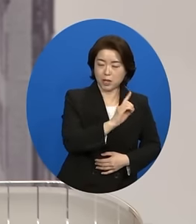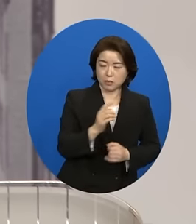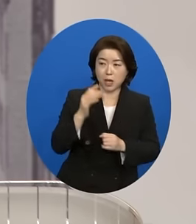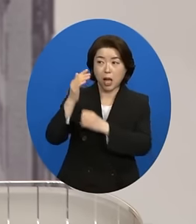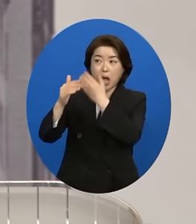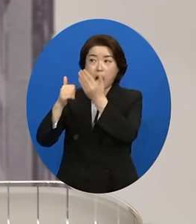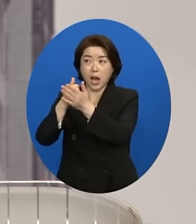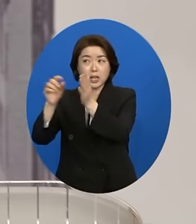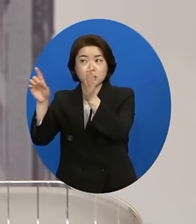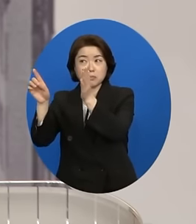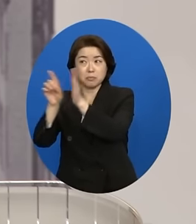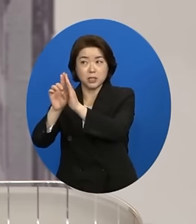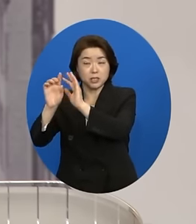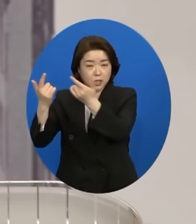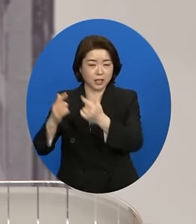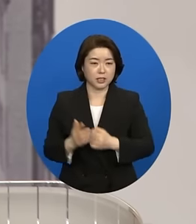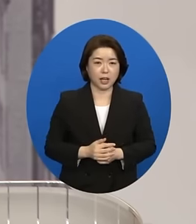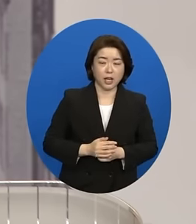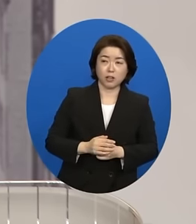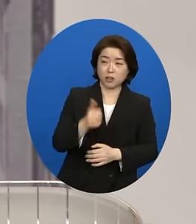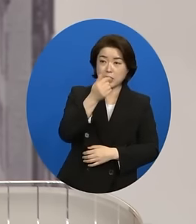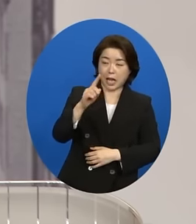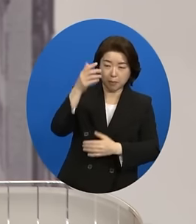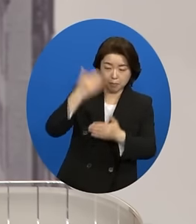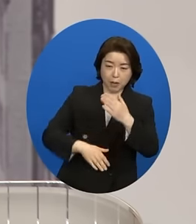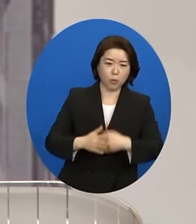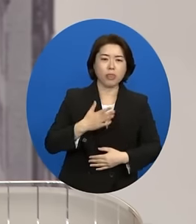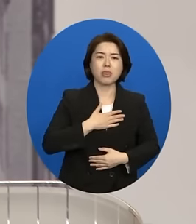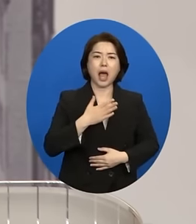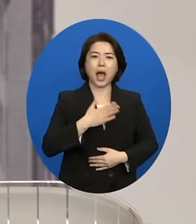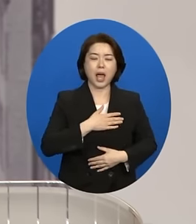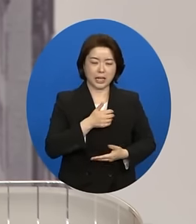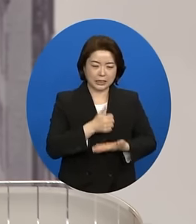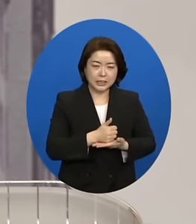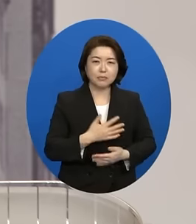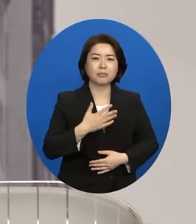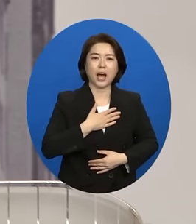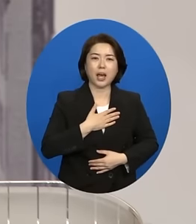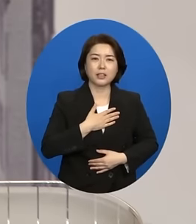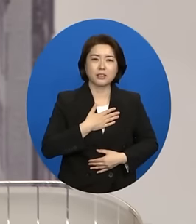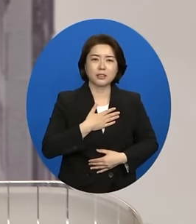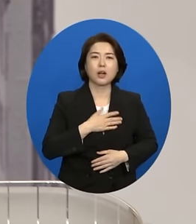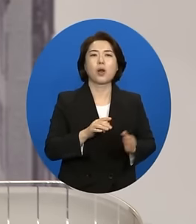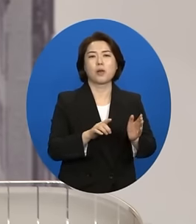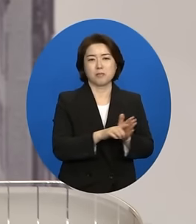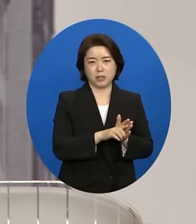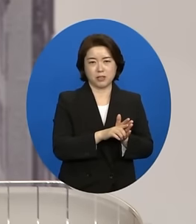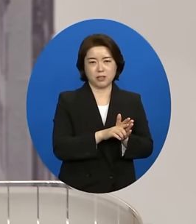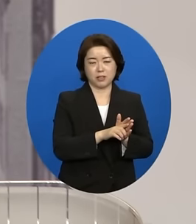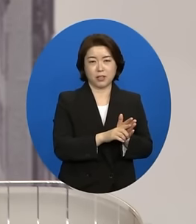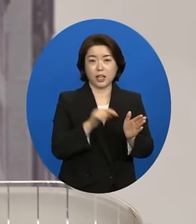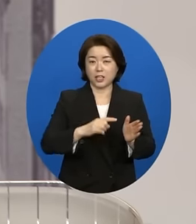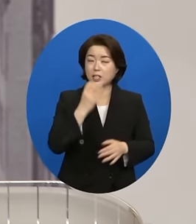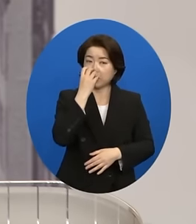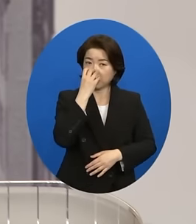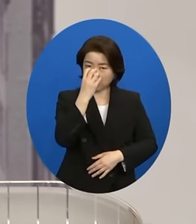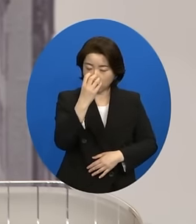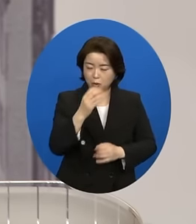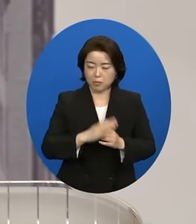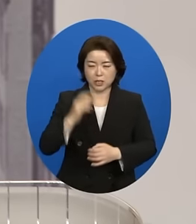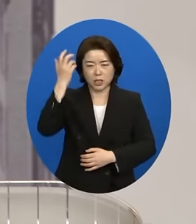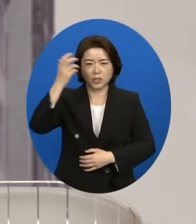빼서 나님을 믿는 것이죠. 내 자신을 사실상 의지하는 것입니다. 이 교만은 영혼의